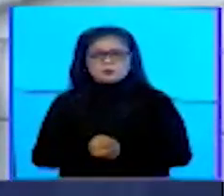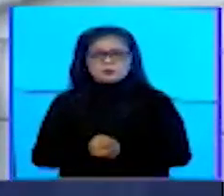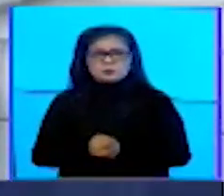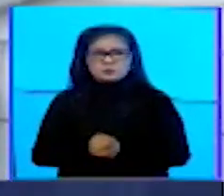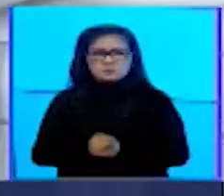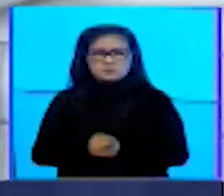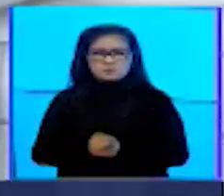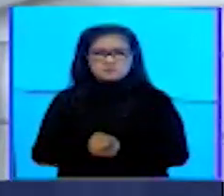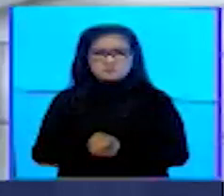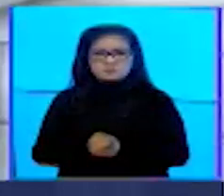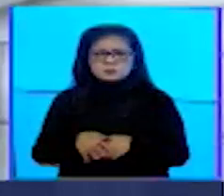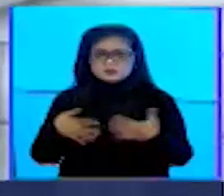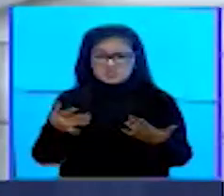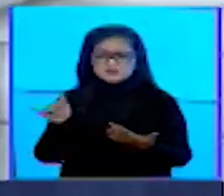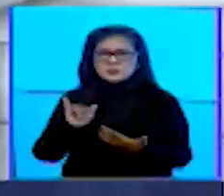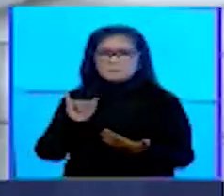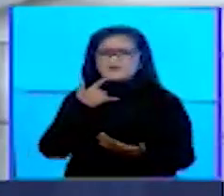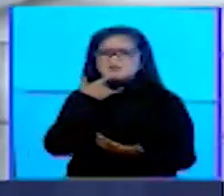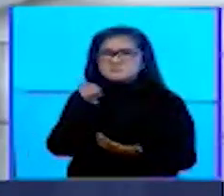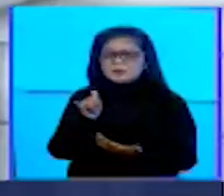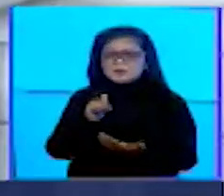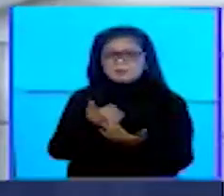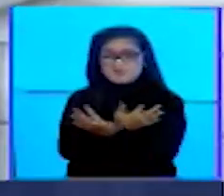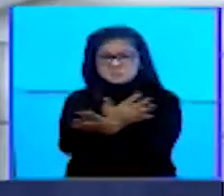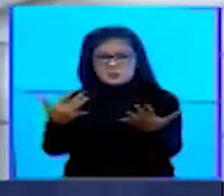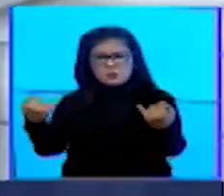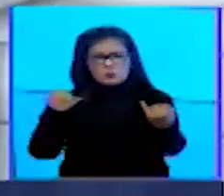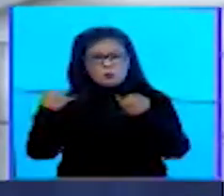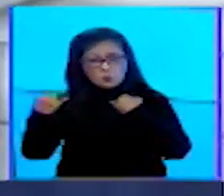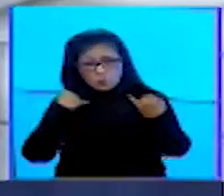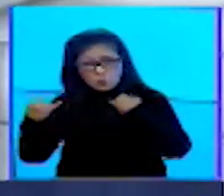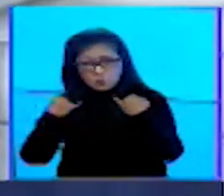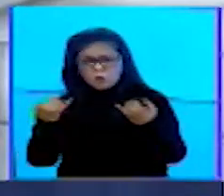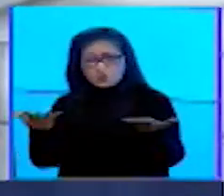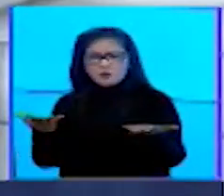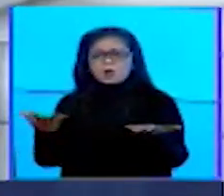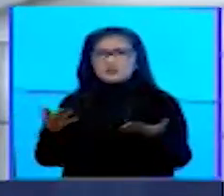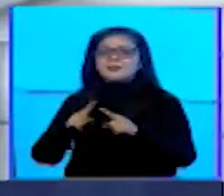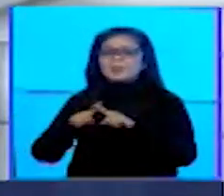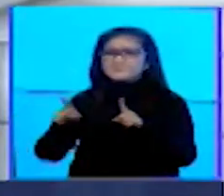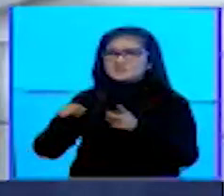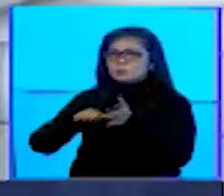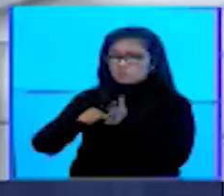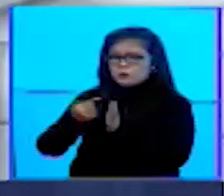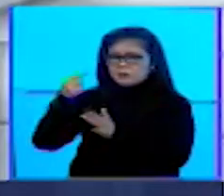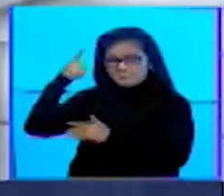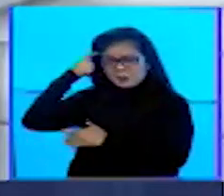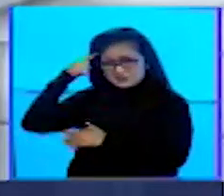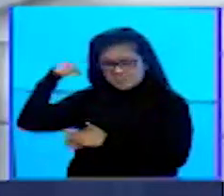kan, arogan ribut siapa ini. Jangan kenal sama Pak Wawan, alhamdulillah karena dukungan Pak